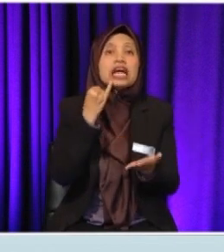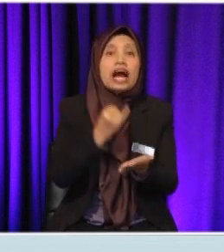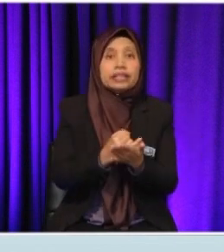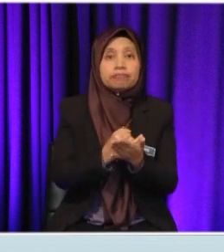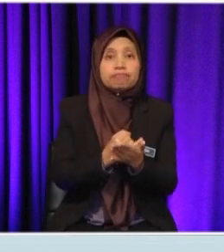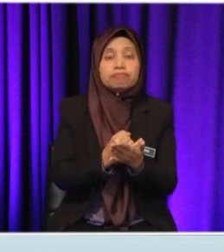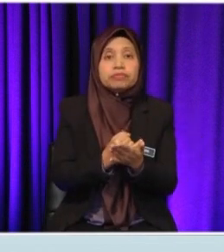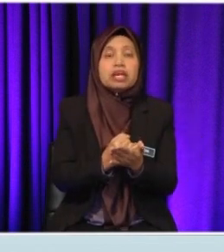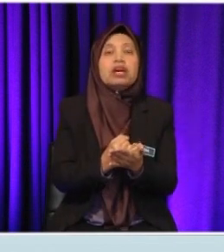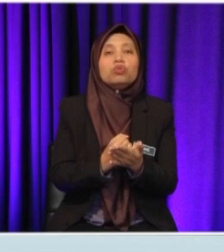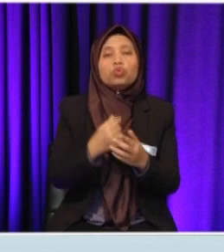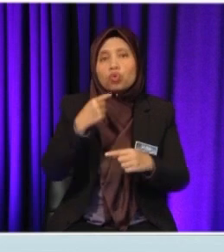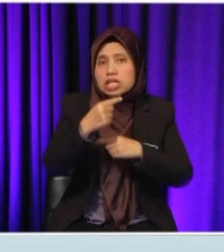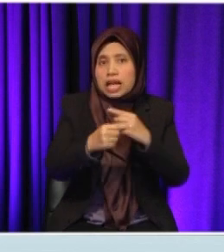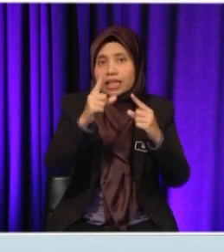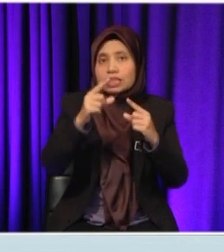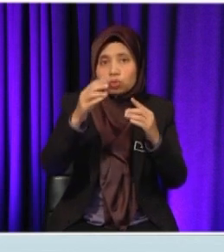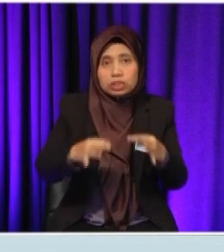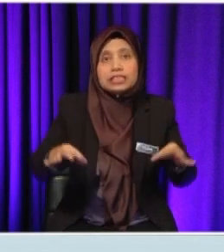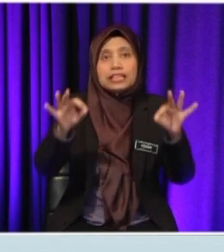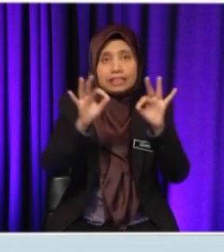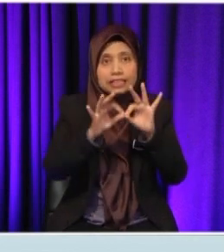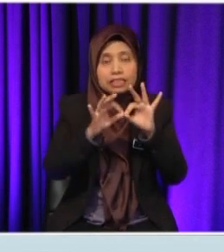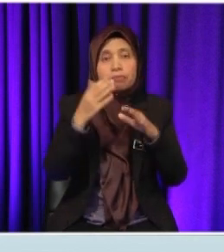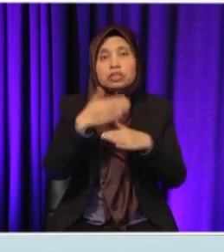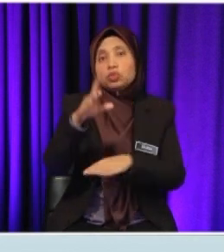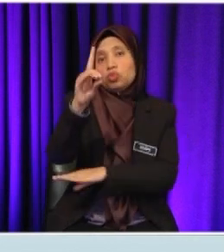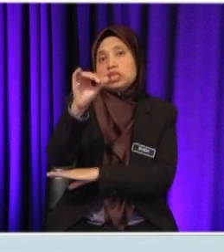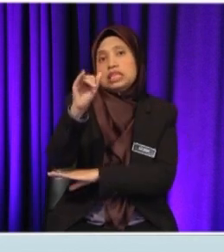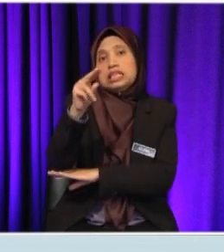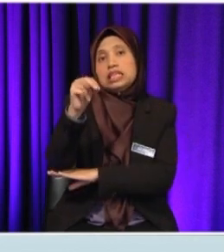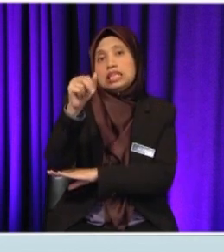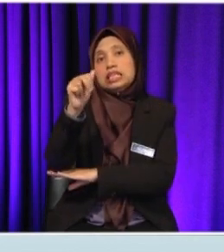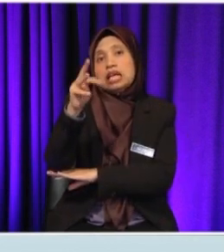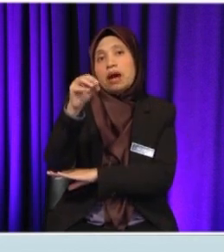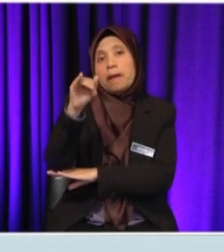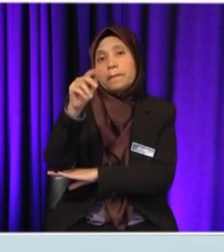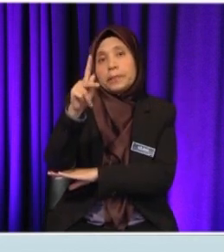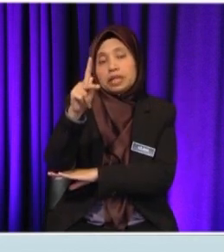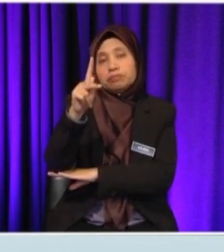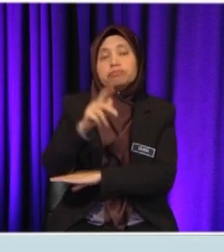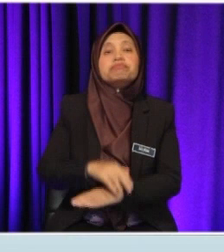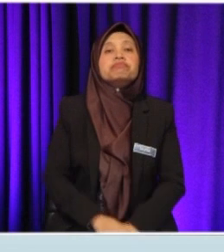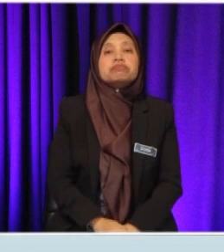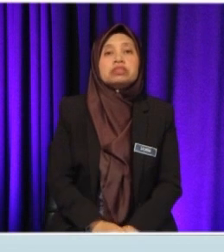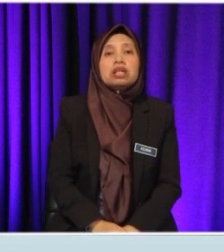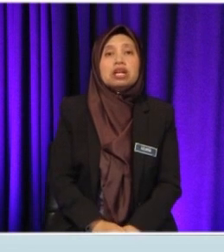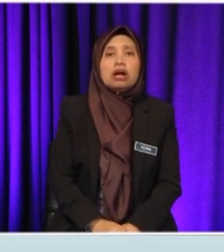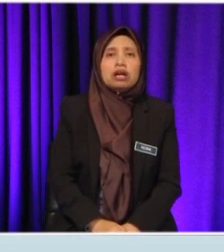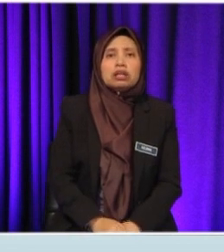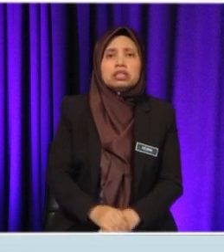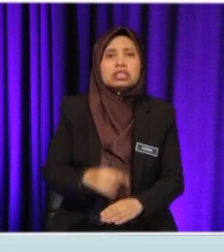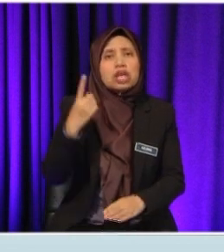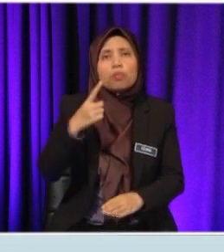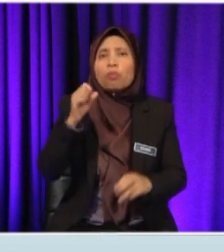cerita, sesebuah cerita. Mm-hmm. Okey, kemudian kita lihat watak dinamik, iaitu watak sinonim dengan watak bulat lebih kurang. Tingkah lakunya